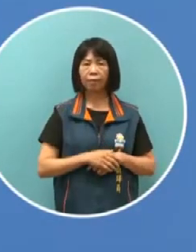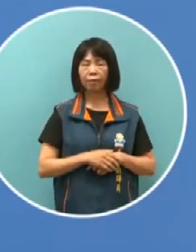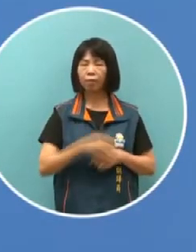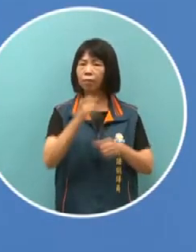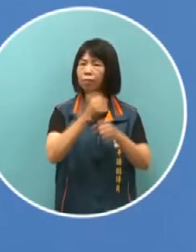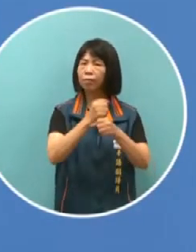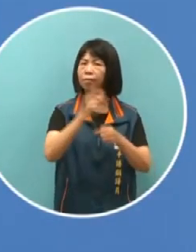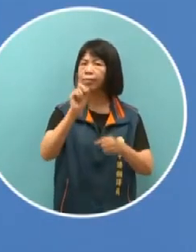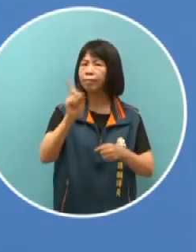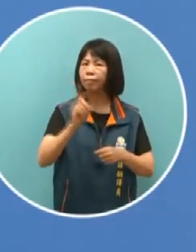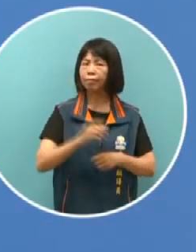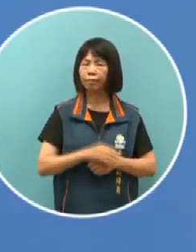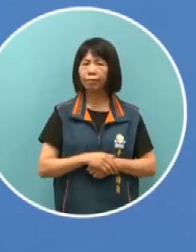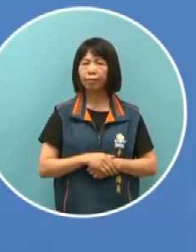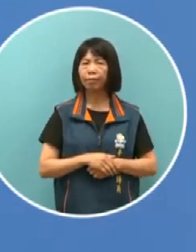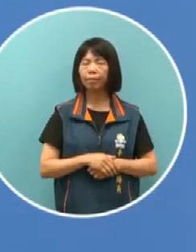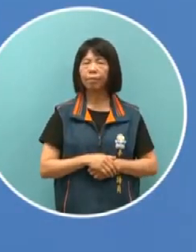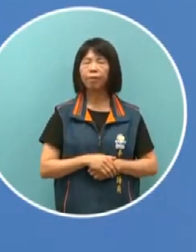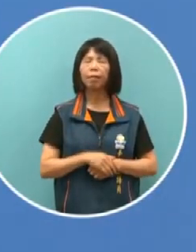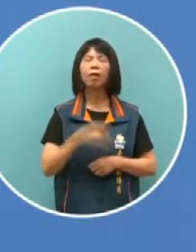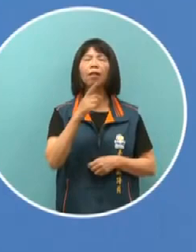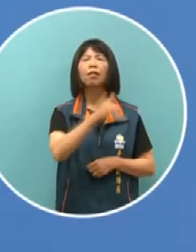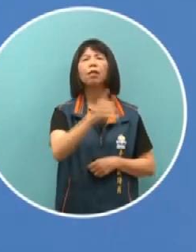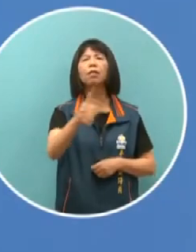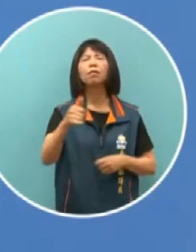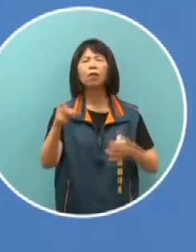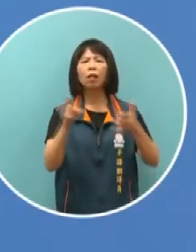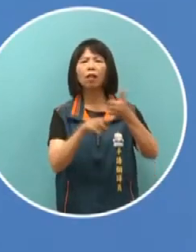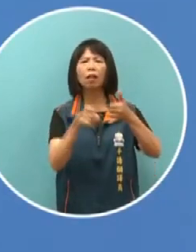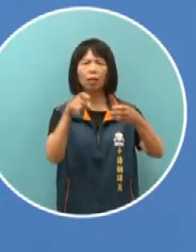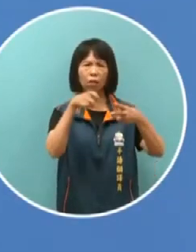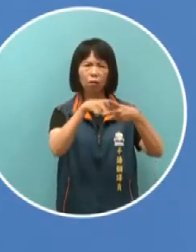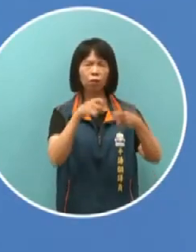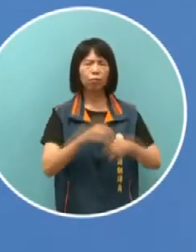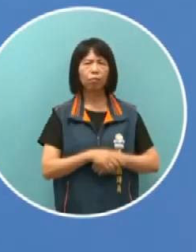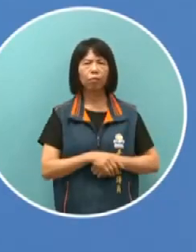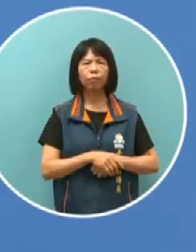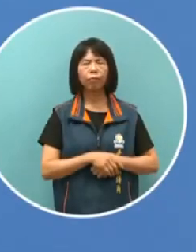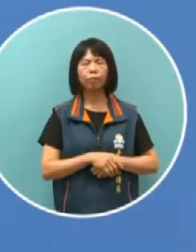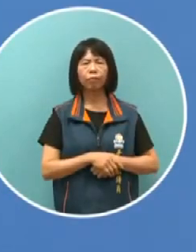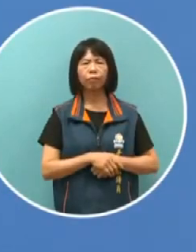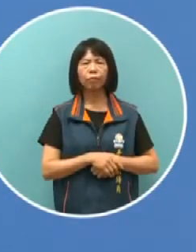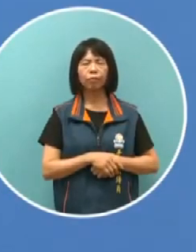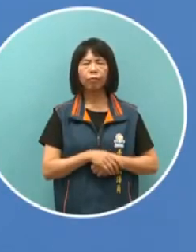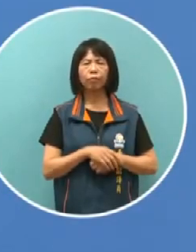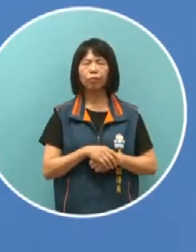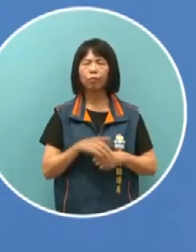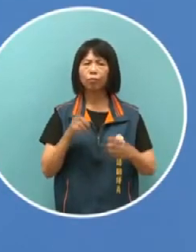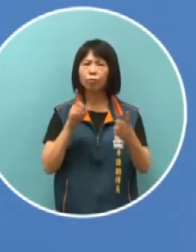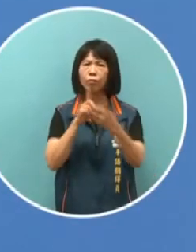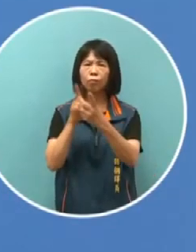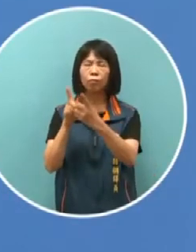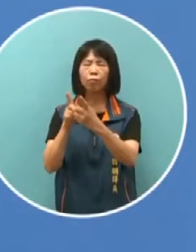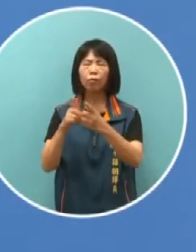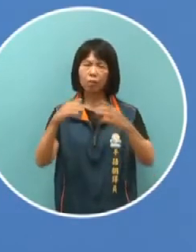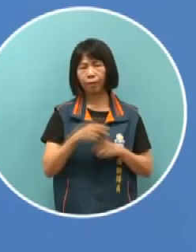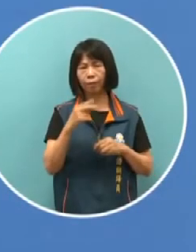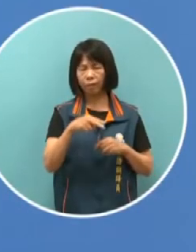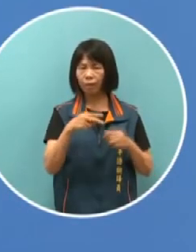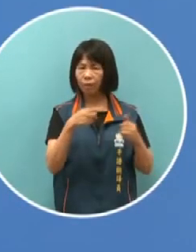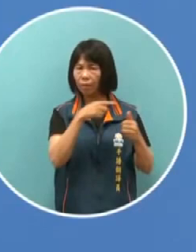业是打零工。那当然他的接触史就包括他家里一群